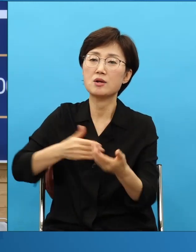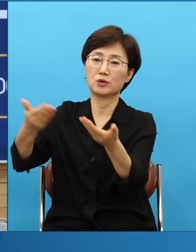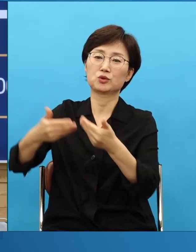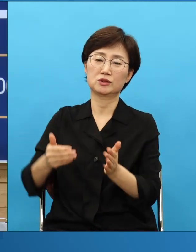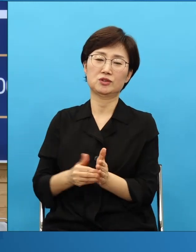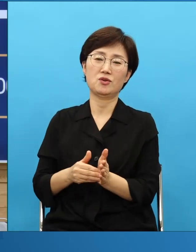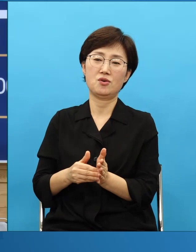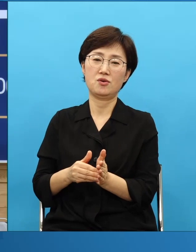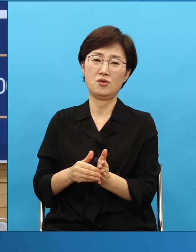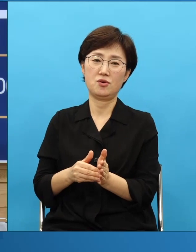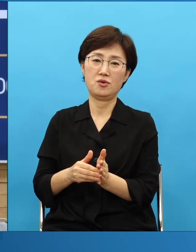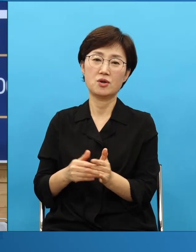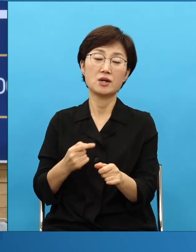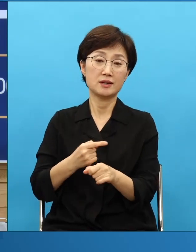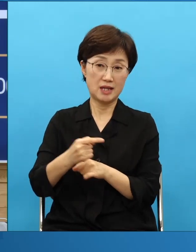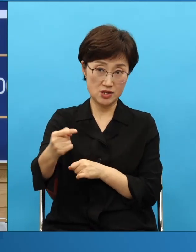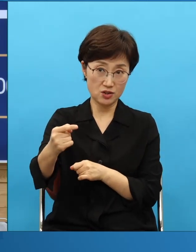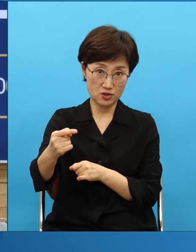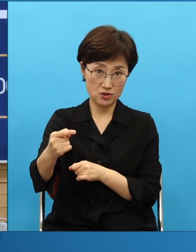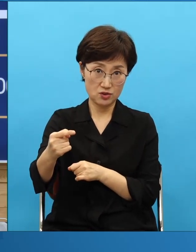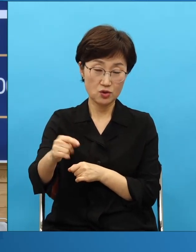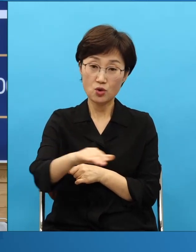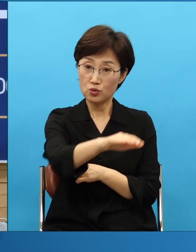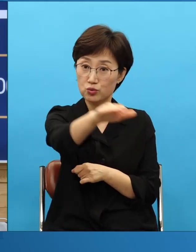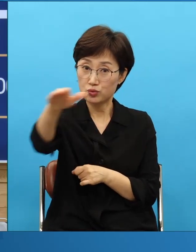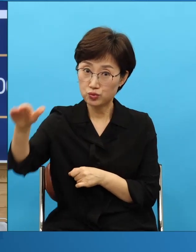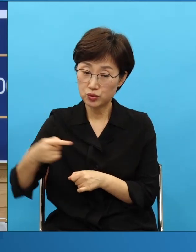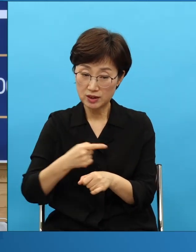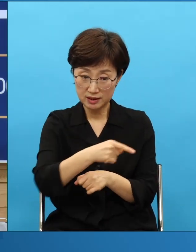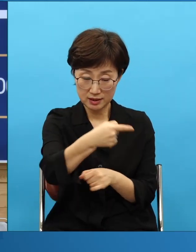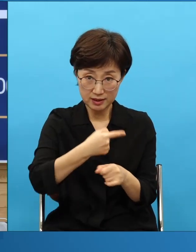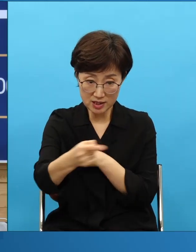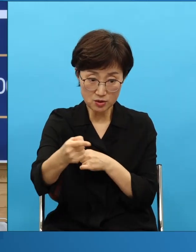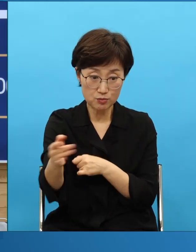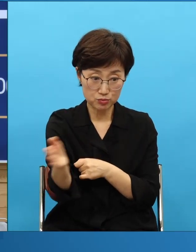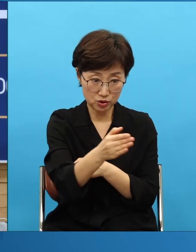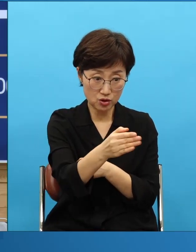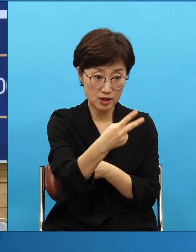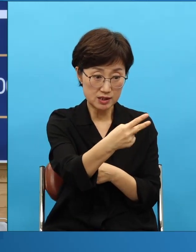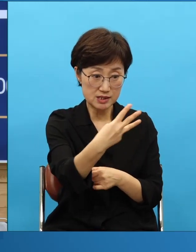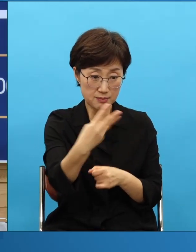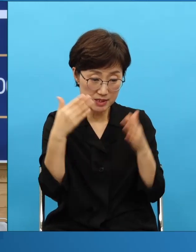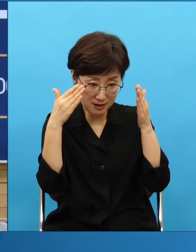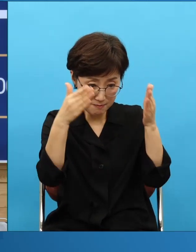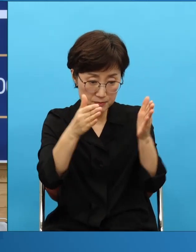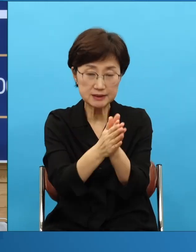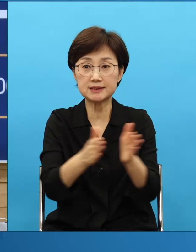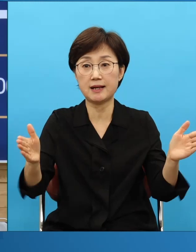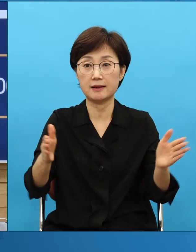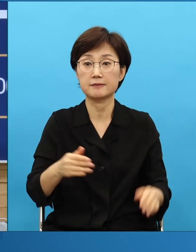일이 여러분에게 시작돼야 되는 겁니다. Next year, this work must begin in you. 세 번째입니다. Number 3,